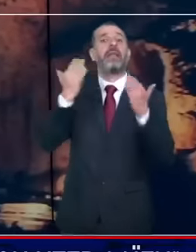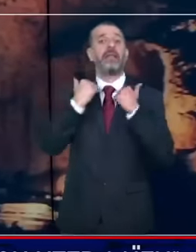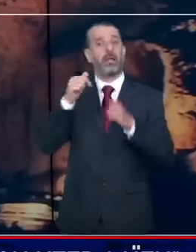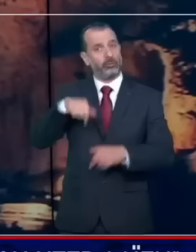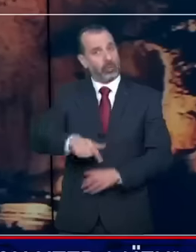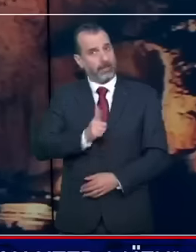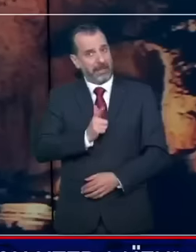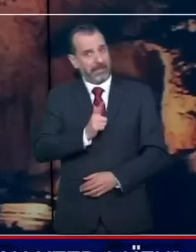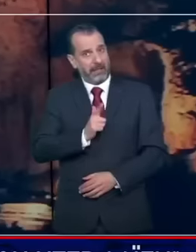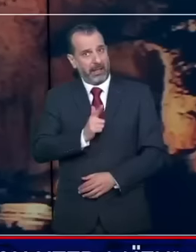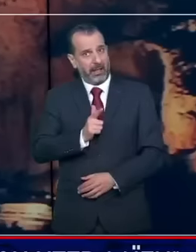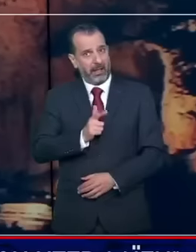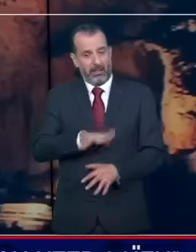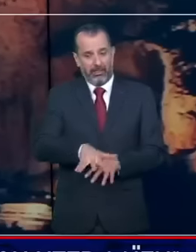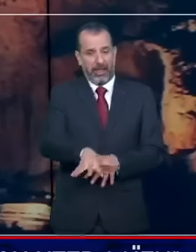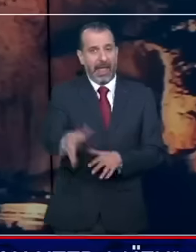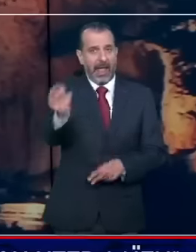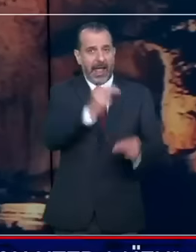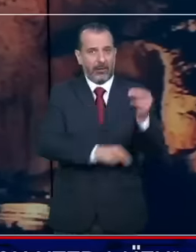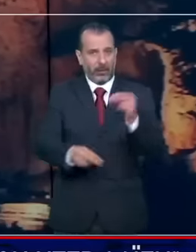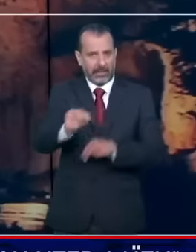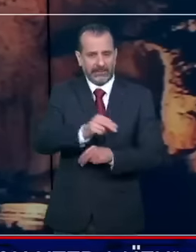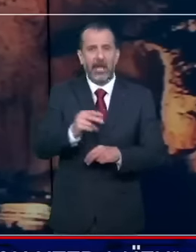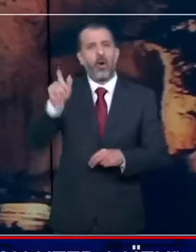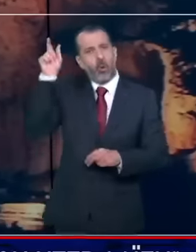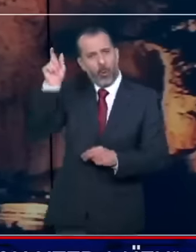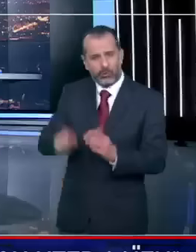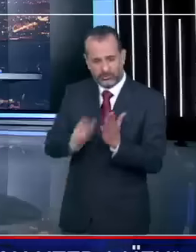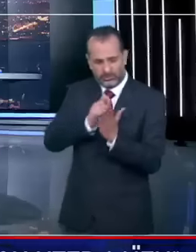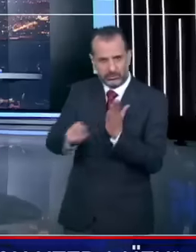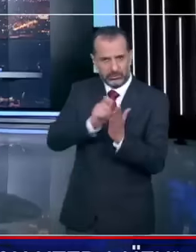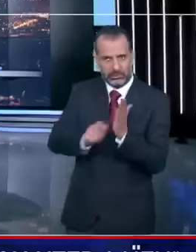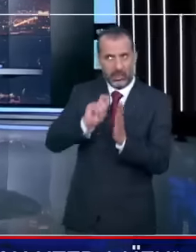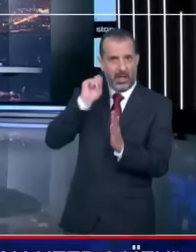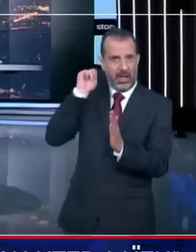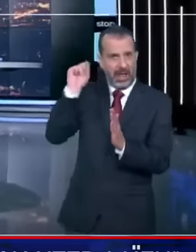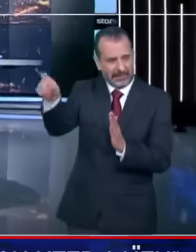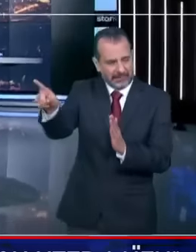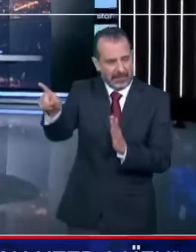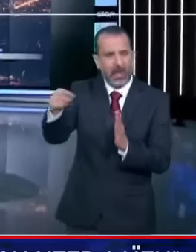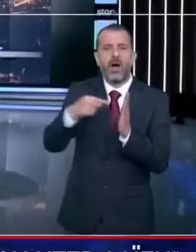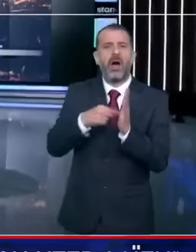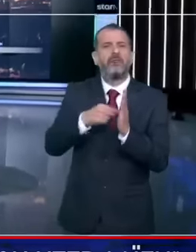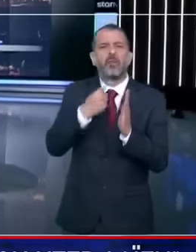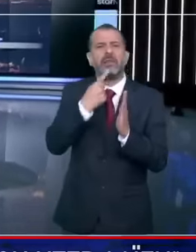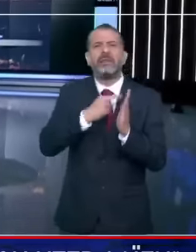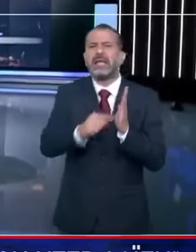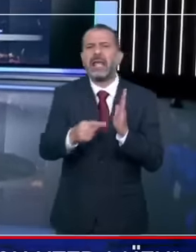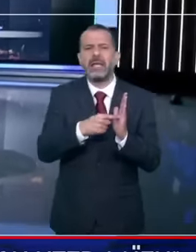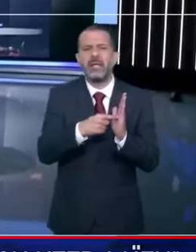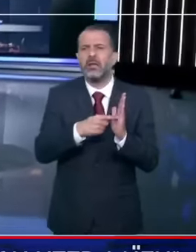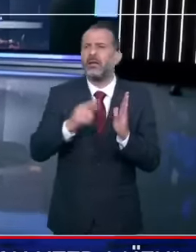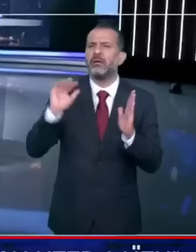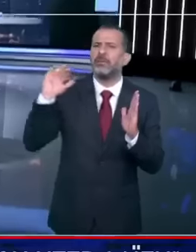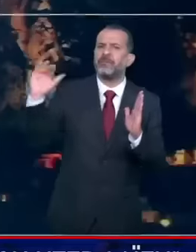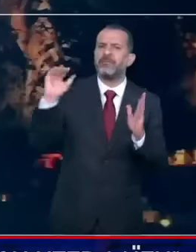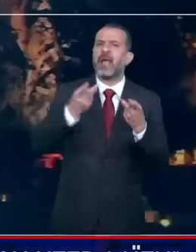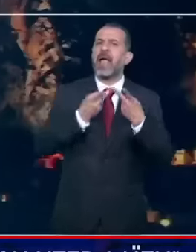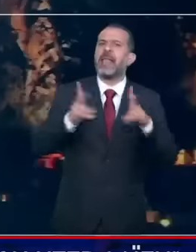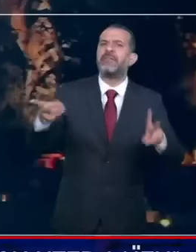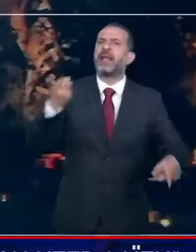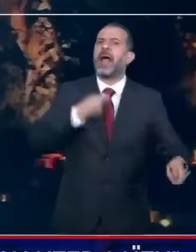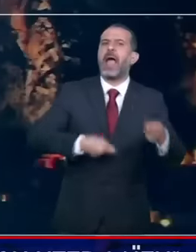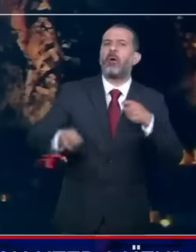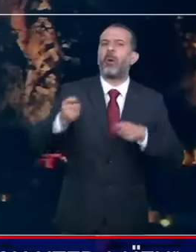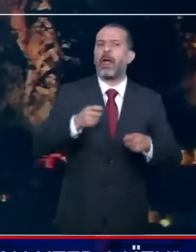περίμενε προεκλογικά. Και τι έκανε αυτή η επιστολή? Ρωτάει στην ουσία αυτή η επιστολή για ποιο λόγο δεν δουλεύουν οι ελεύθερες αγορές στην